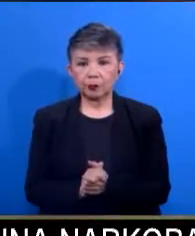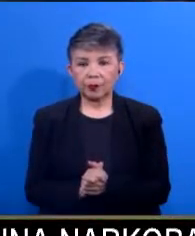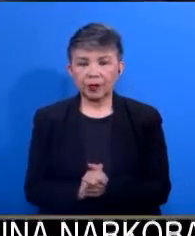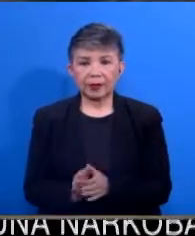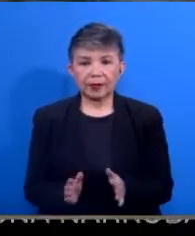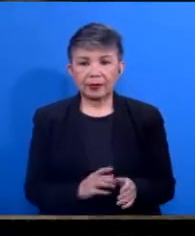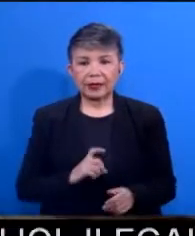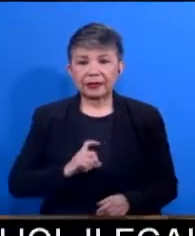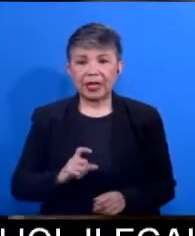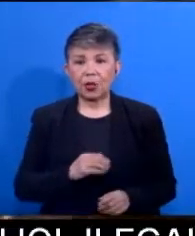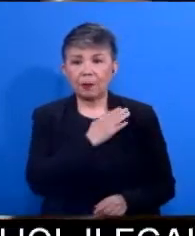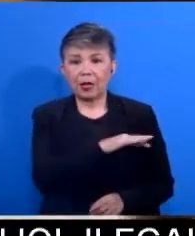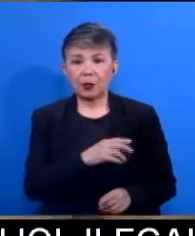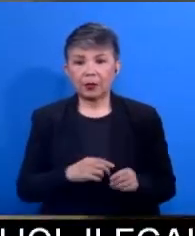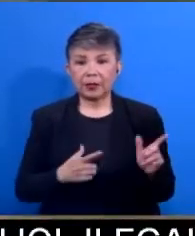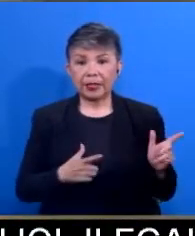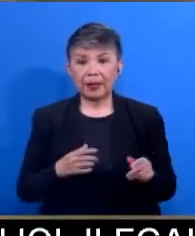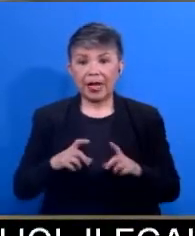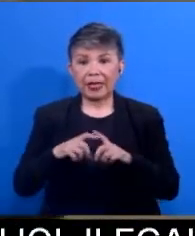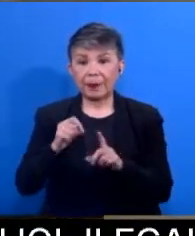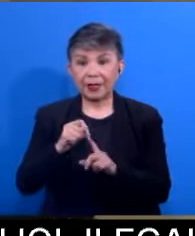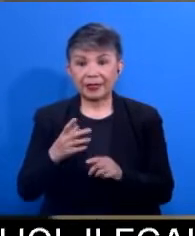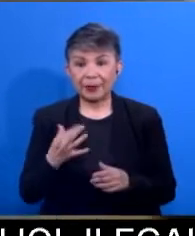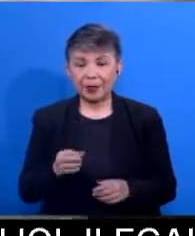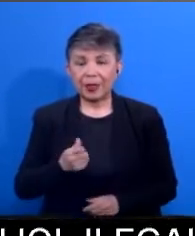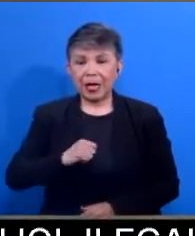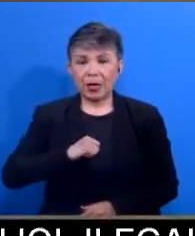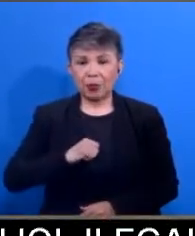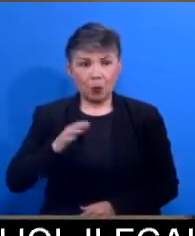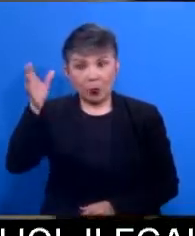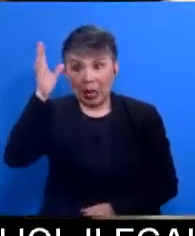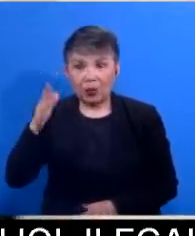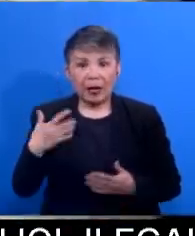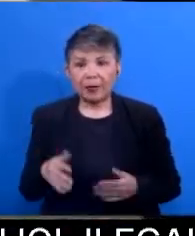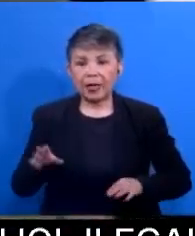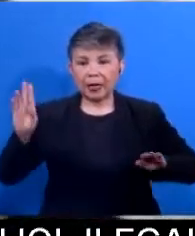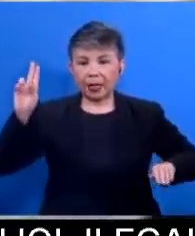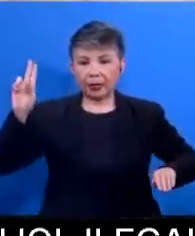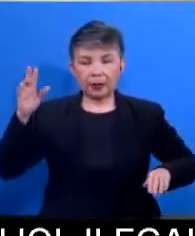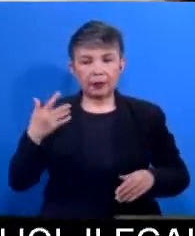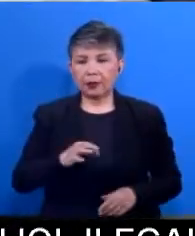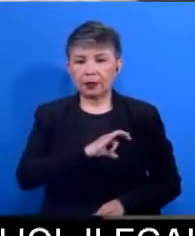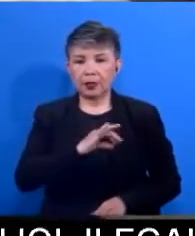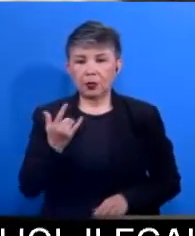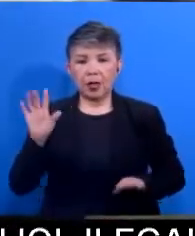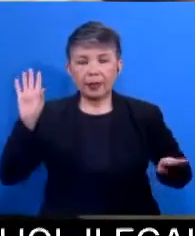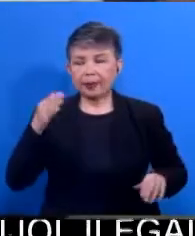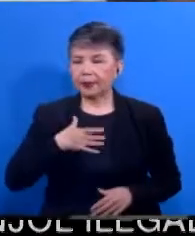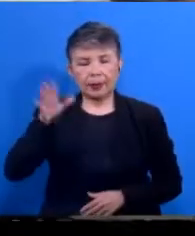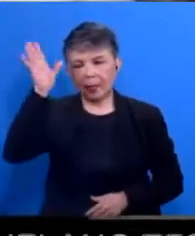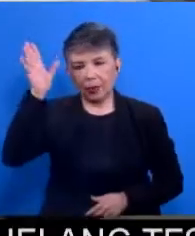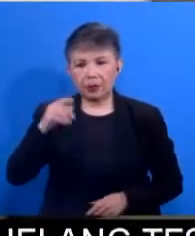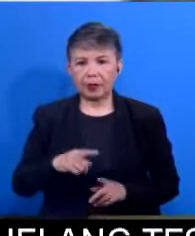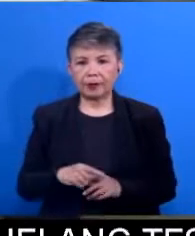Sementara itu, calon Panglima TNI Jenderal Andika Perkasa mengaku belum mengetahui kapan ia akan dilantik oleh Presiden Joko Widodo. Ia juga